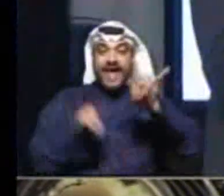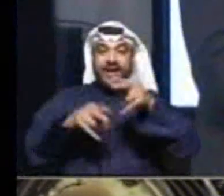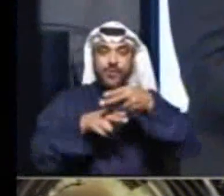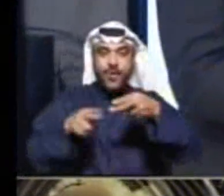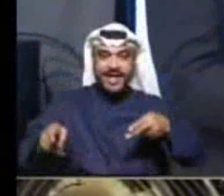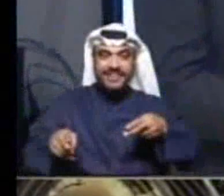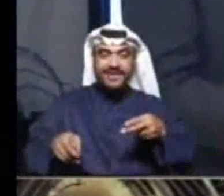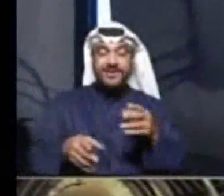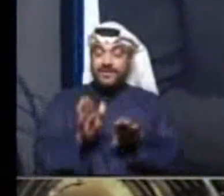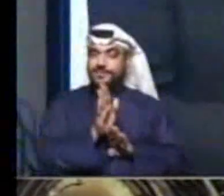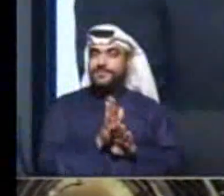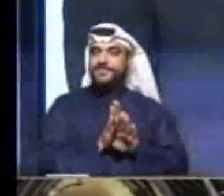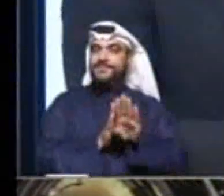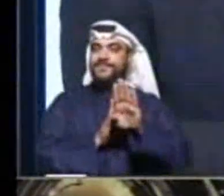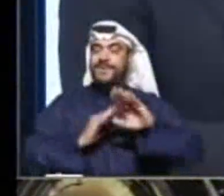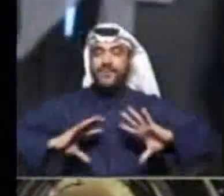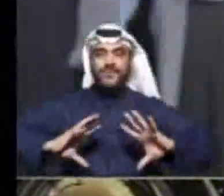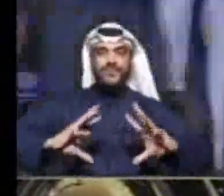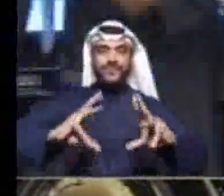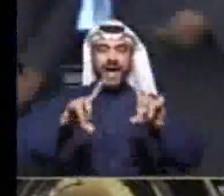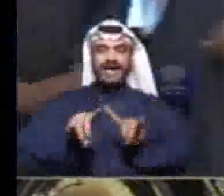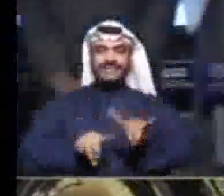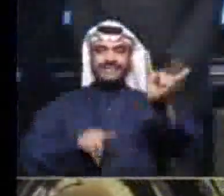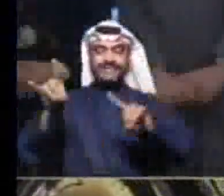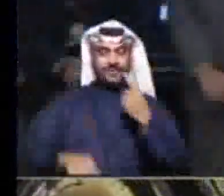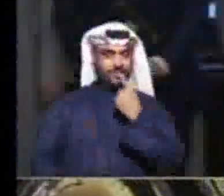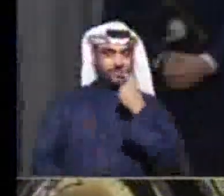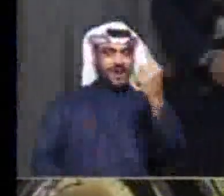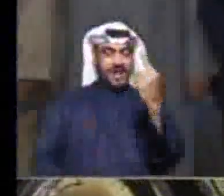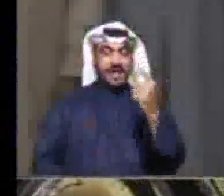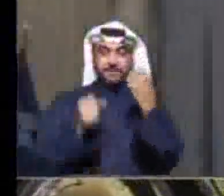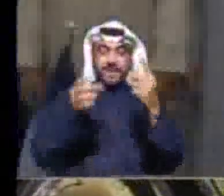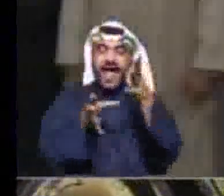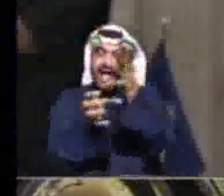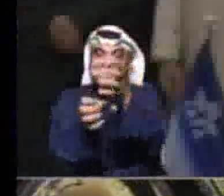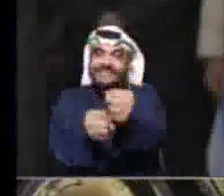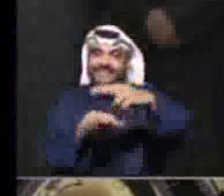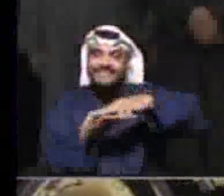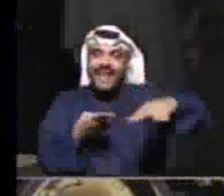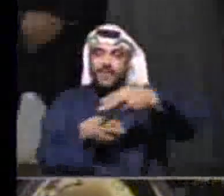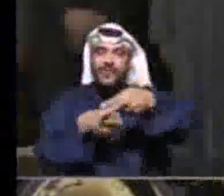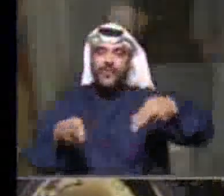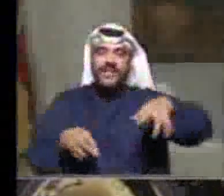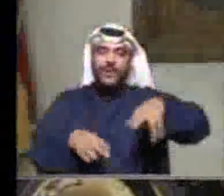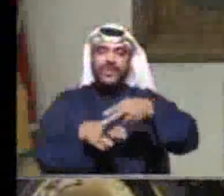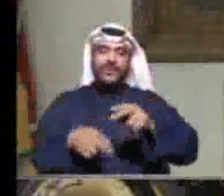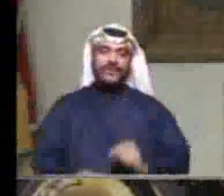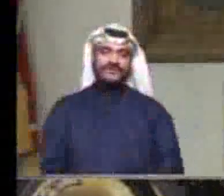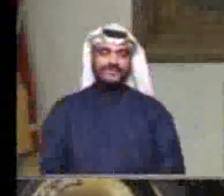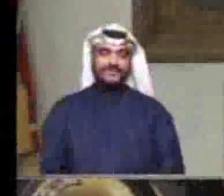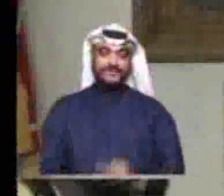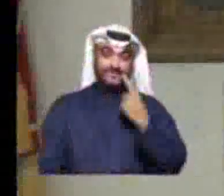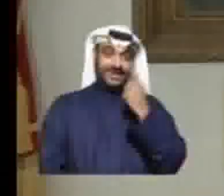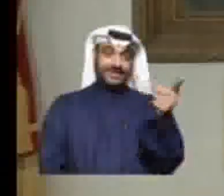المدني للارتقاء بقطاع الطيران المدني والالتزام بتحسين سلامة الطيران في دولة الكويت.